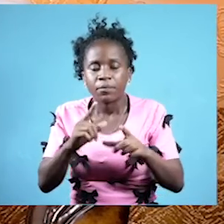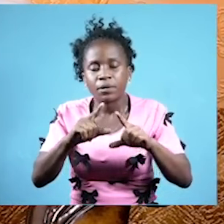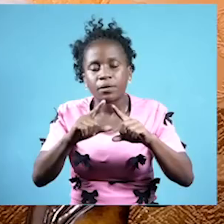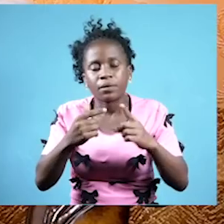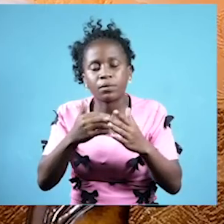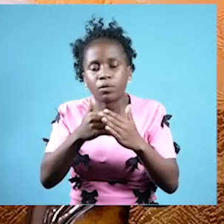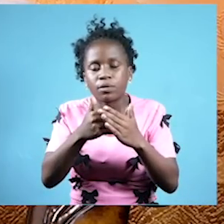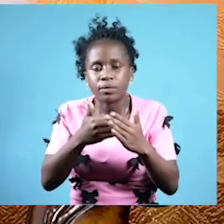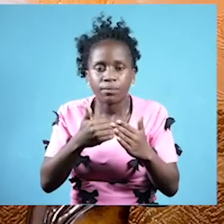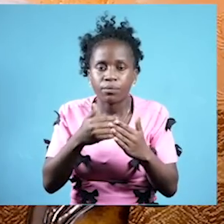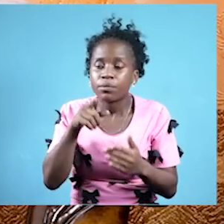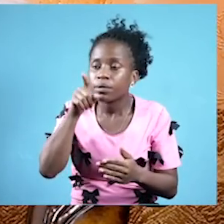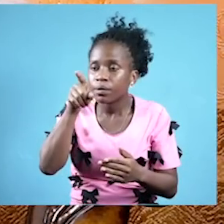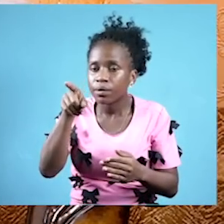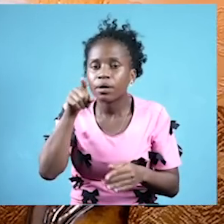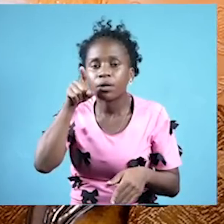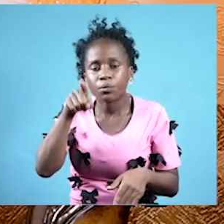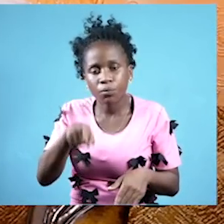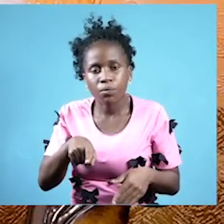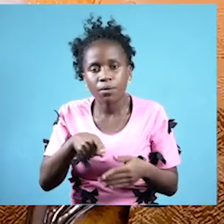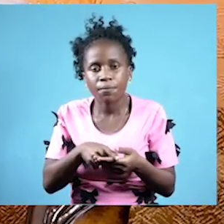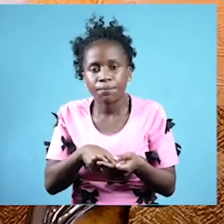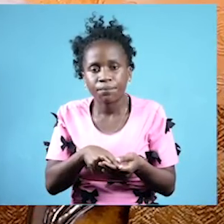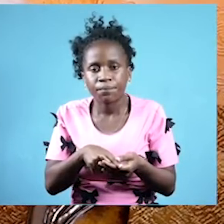Lakini kwa sababu yeye alikuwa